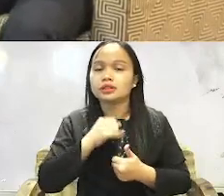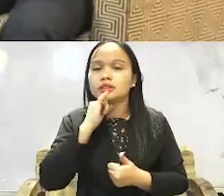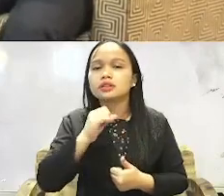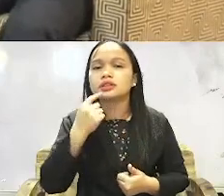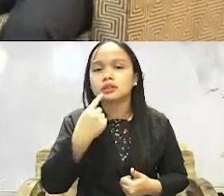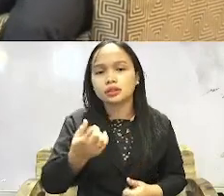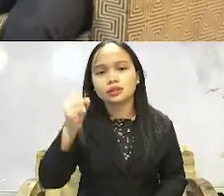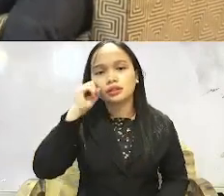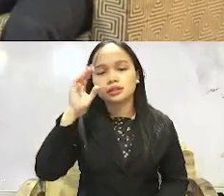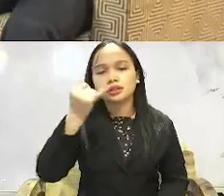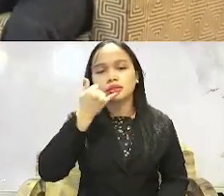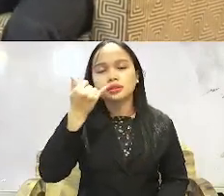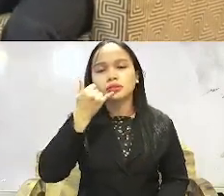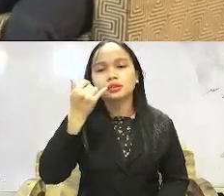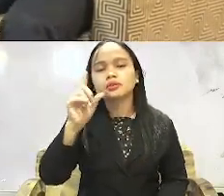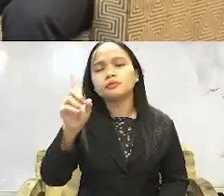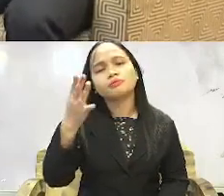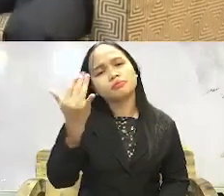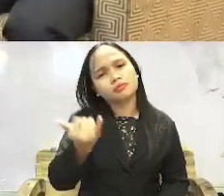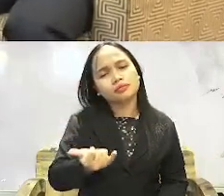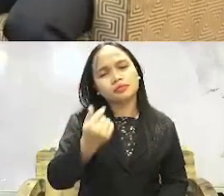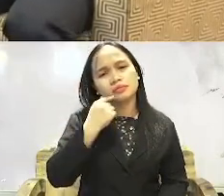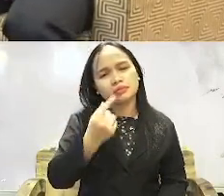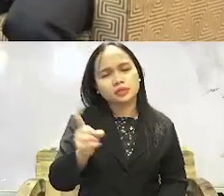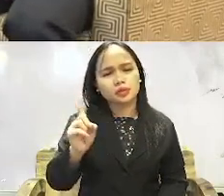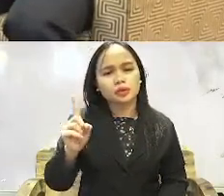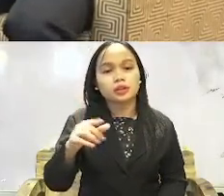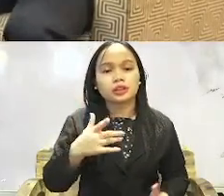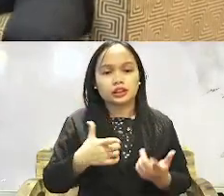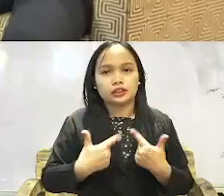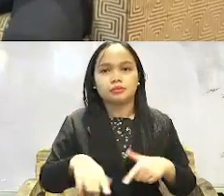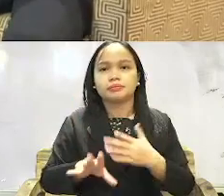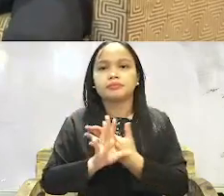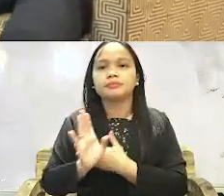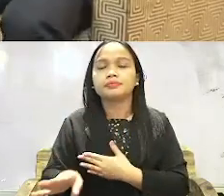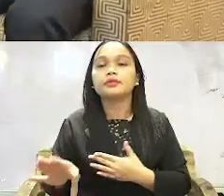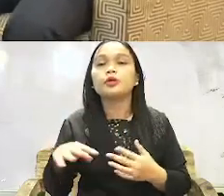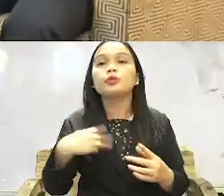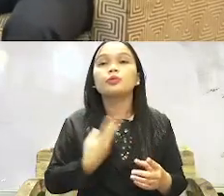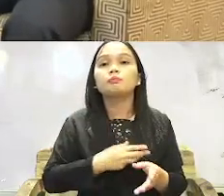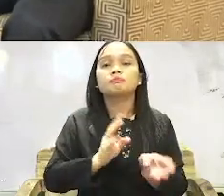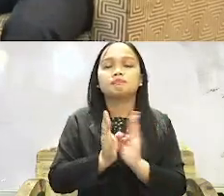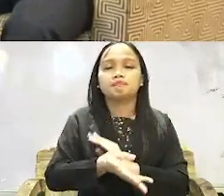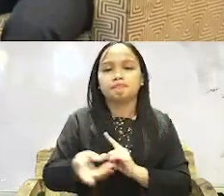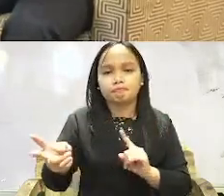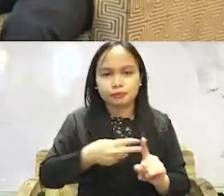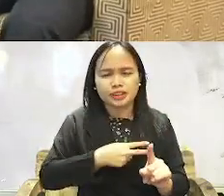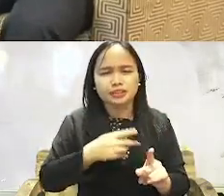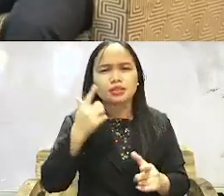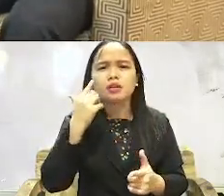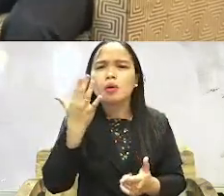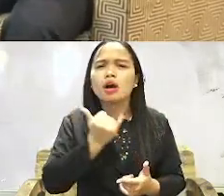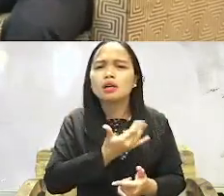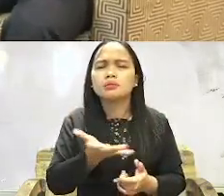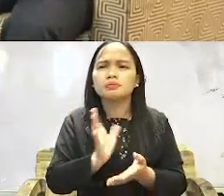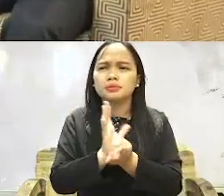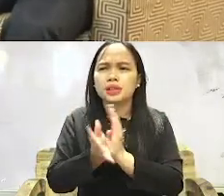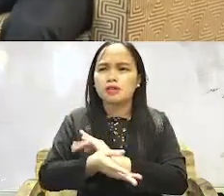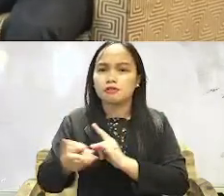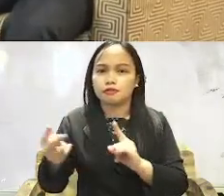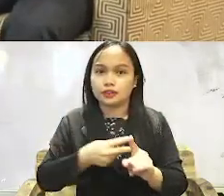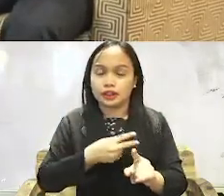Sir Jow. Bakit? Balik tayo dito sa huli natin pinag-uusapan. Biktima ka pa rin. Bakit ka naging biktima? Kasi